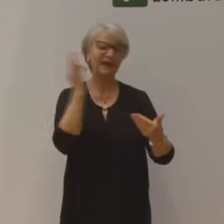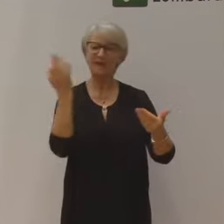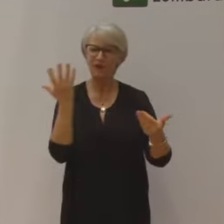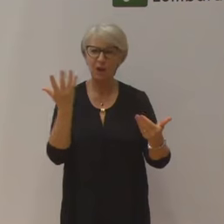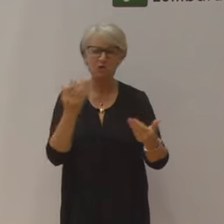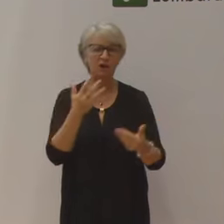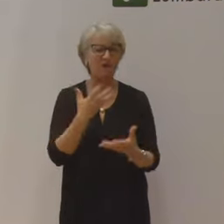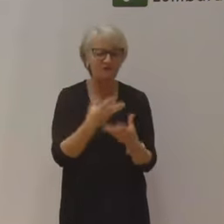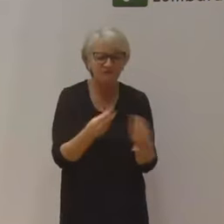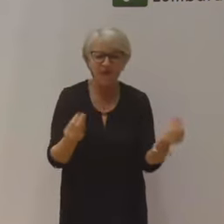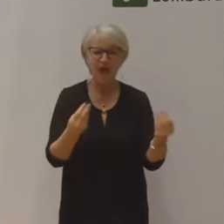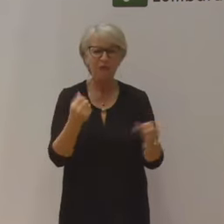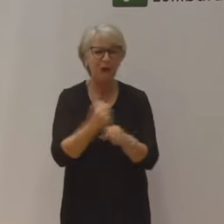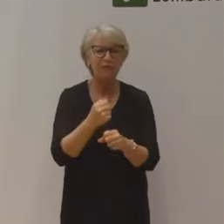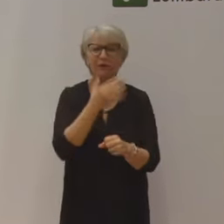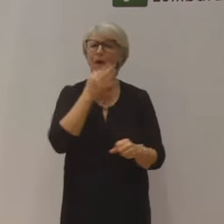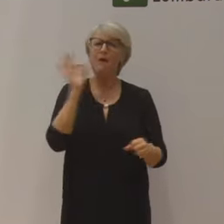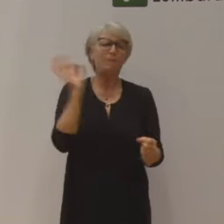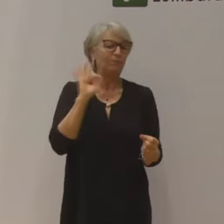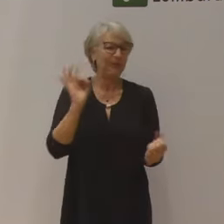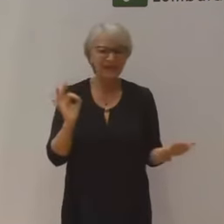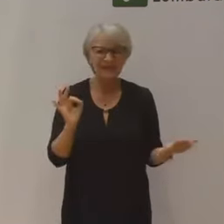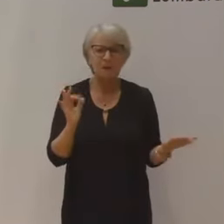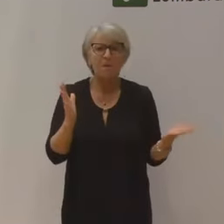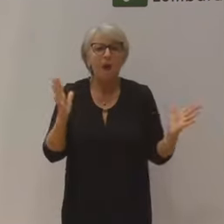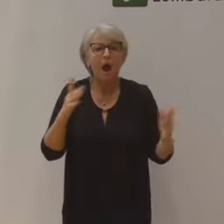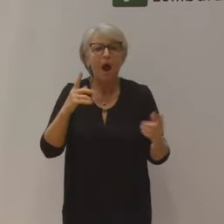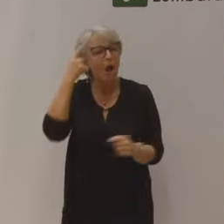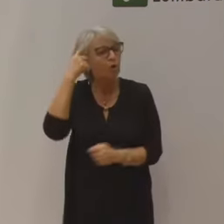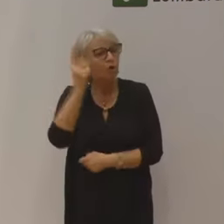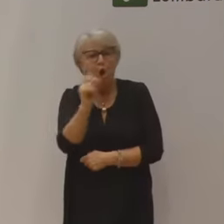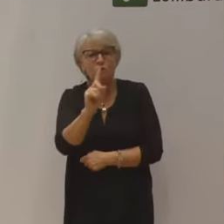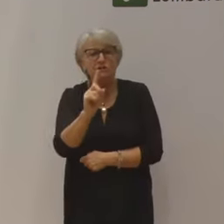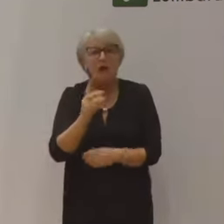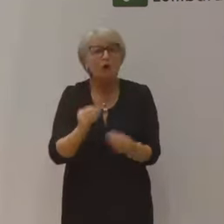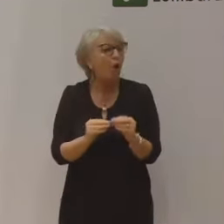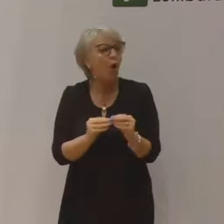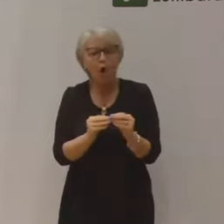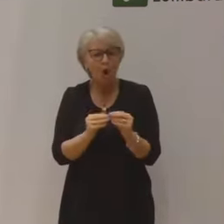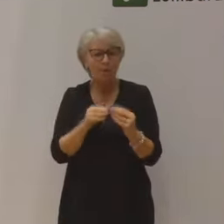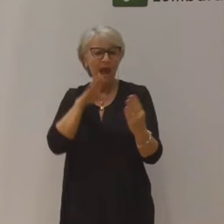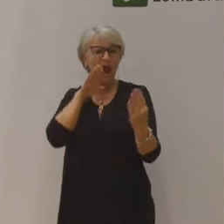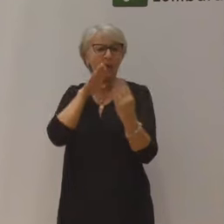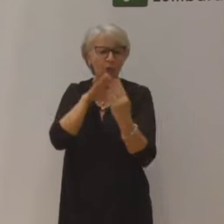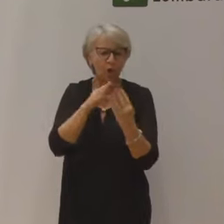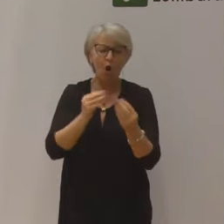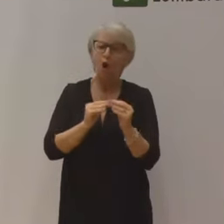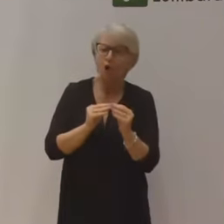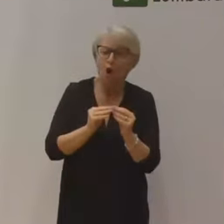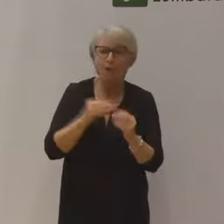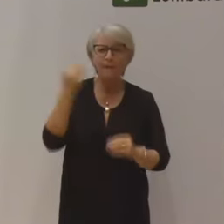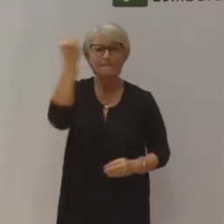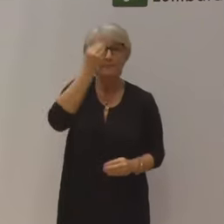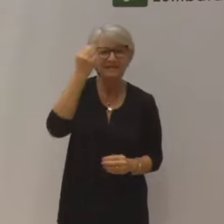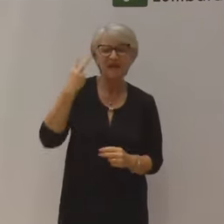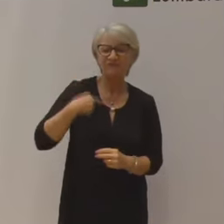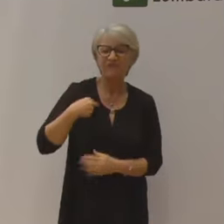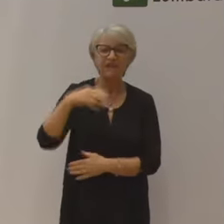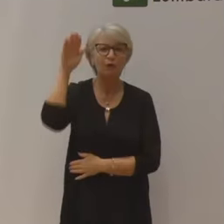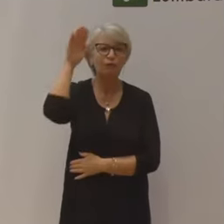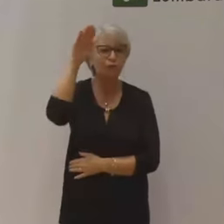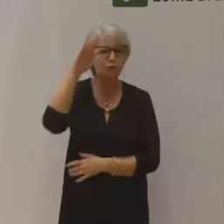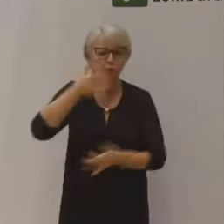cose bellissime, ma ancora magari non sanno come approcciarsi o come pensare alla vita